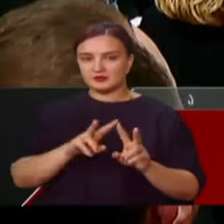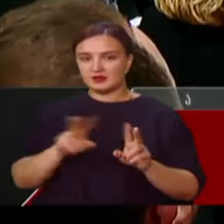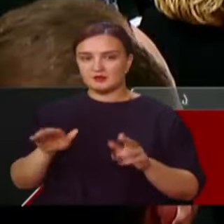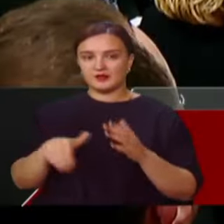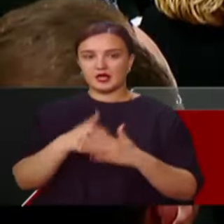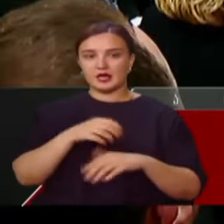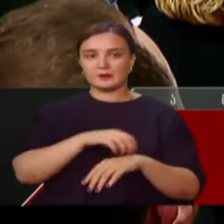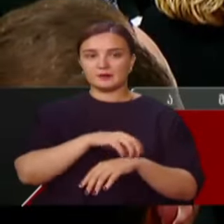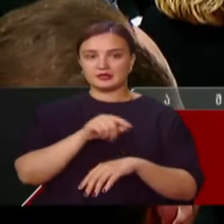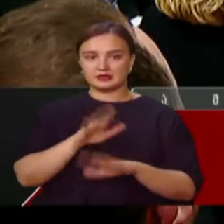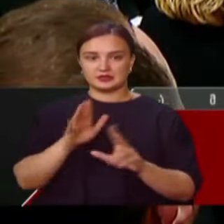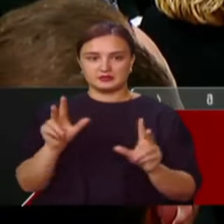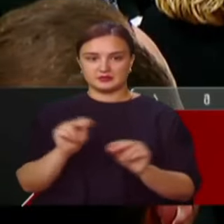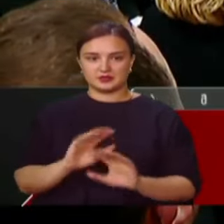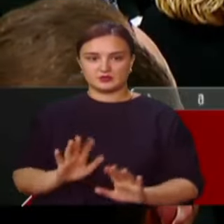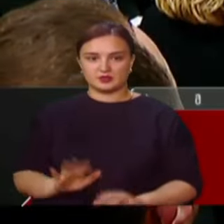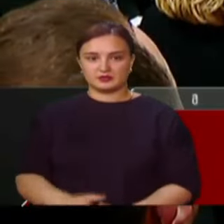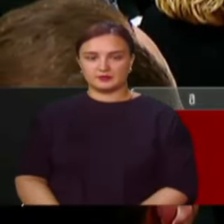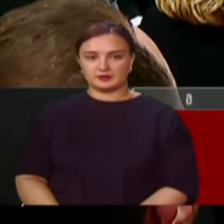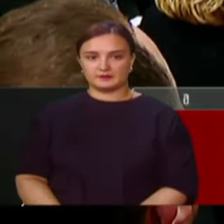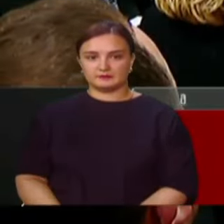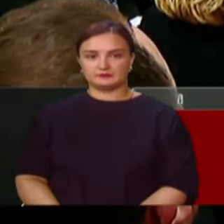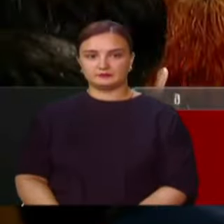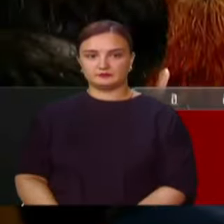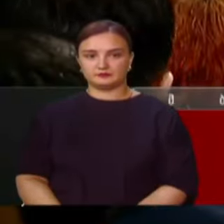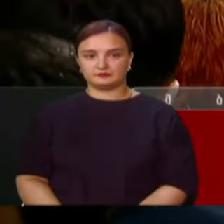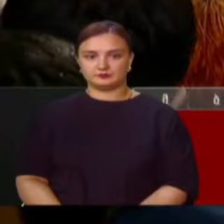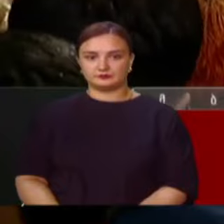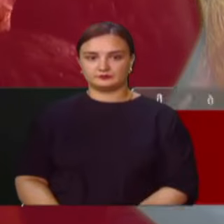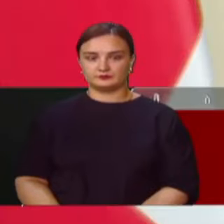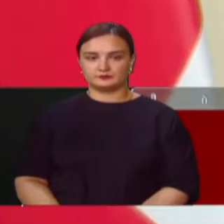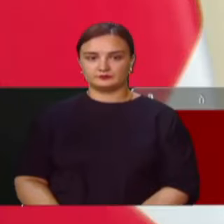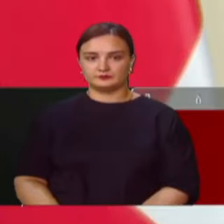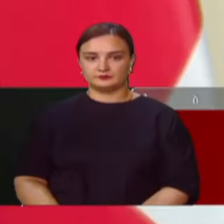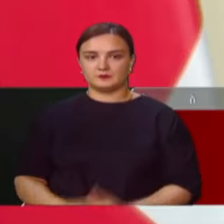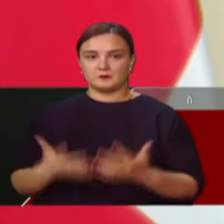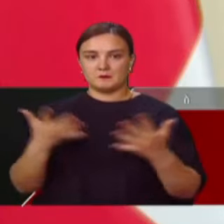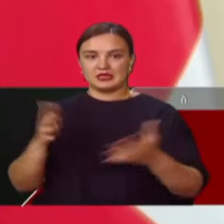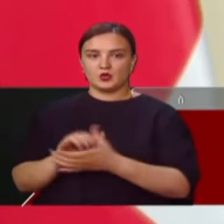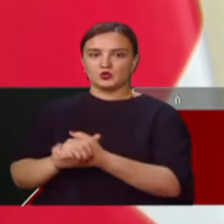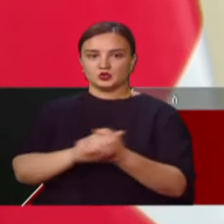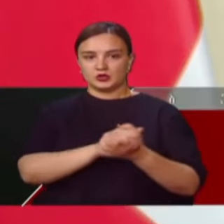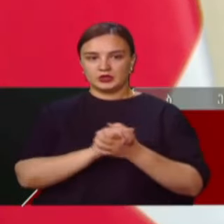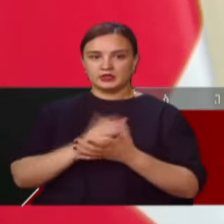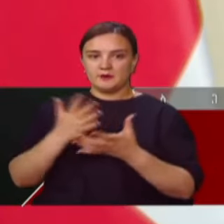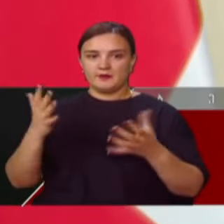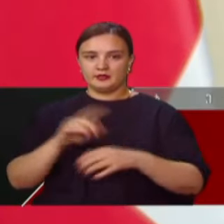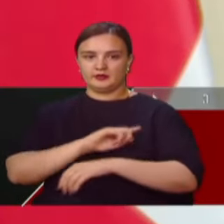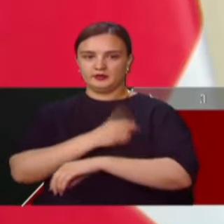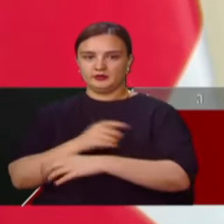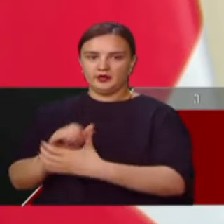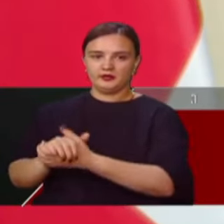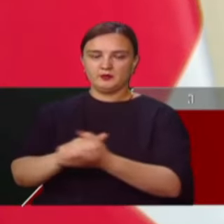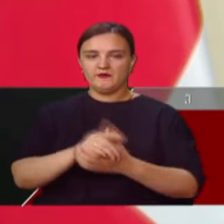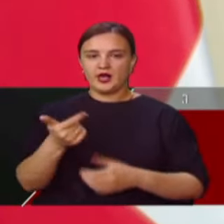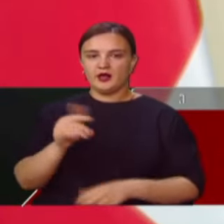ალიანსი იქნება წარუმატებელი. ფიქრობთ, რომ მეტი კონსოლიდაცია და მეტი გაერთიანება უფრო გარანტირებულ შანსს